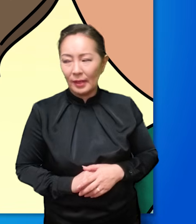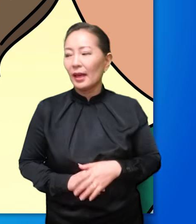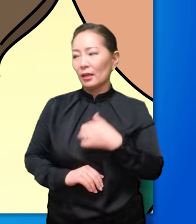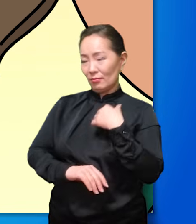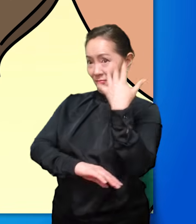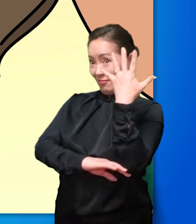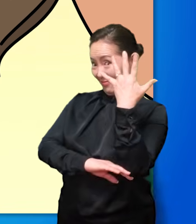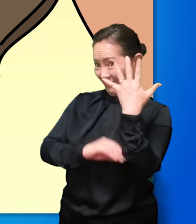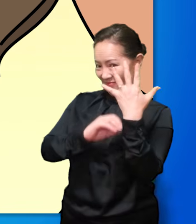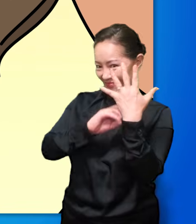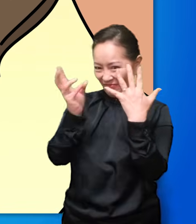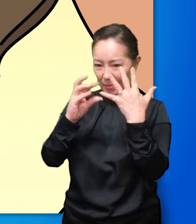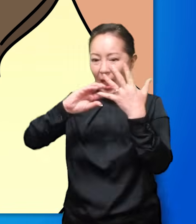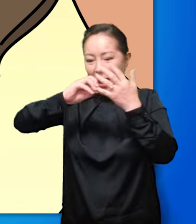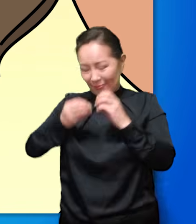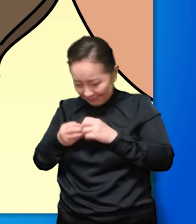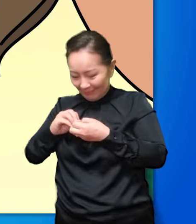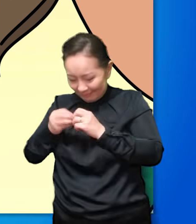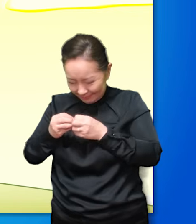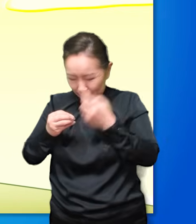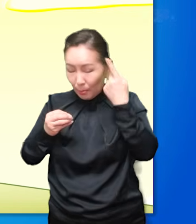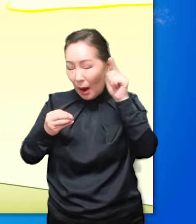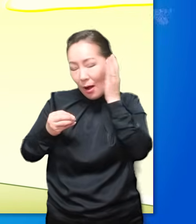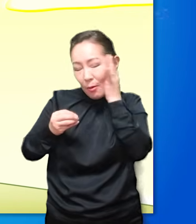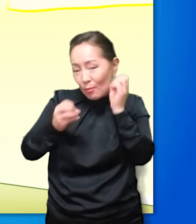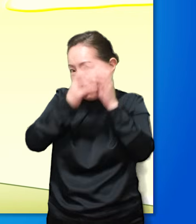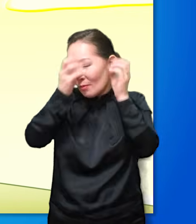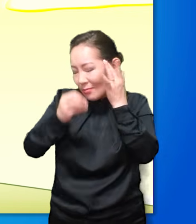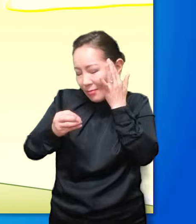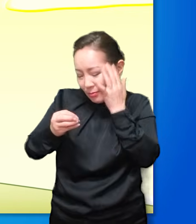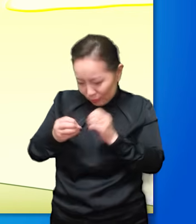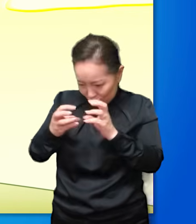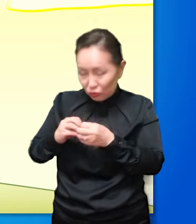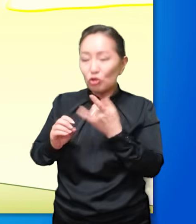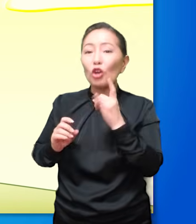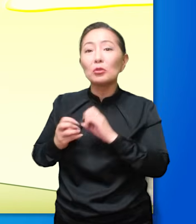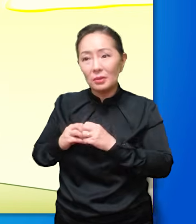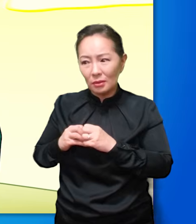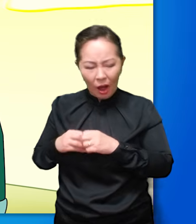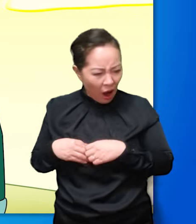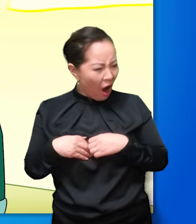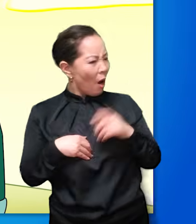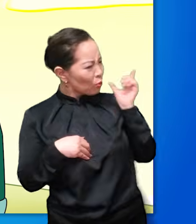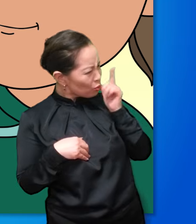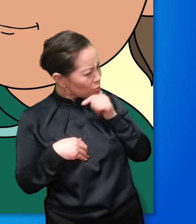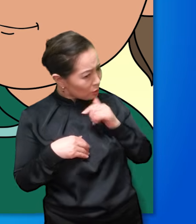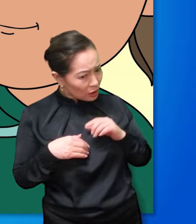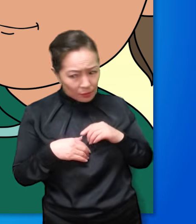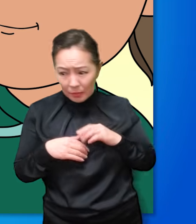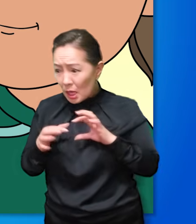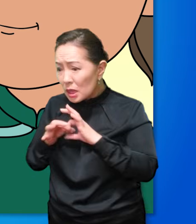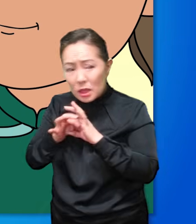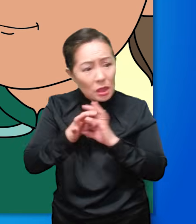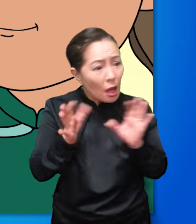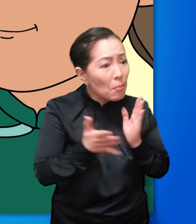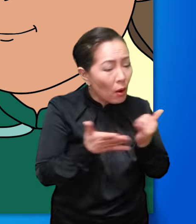Би энэ мөчрөөр ийм онсон тоглоом хийсэн юм. Пүүх, ямар хөөрхөн юм бэ? Нэгддэг юм уу?